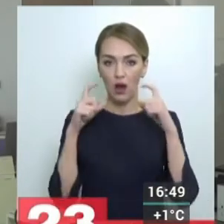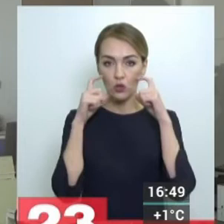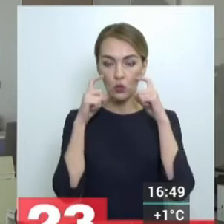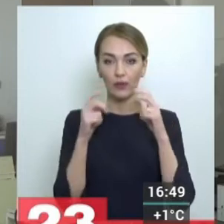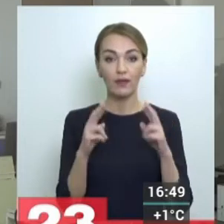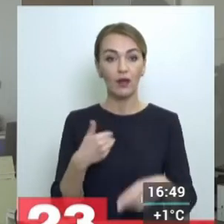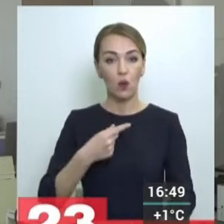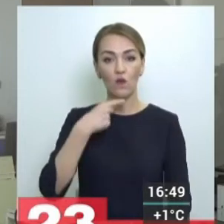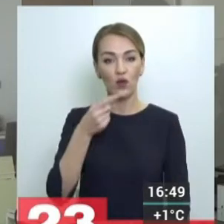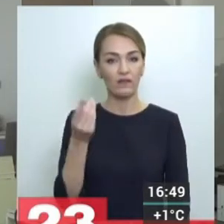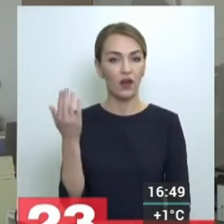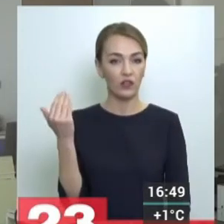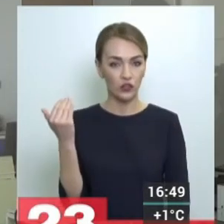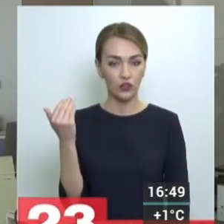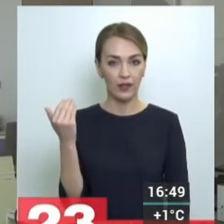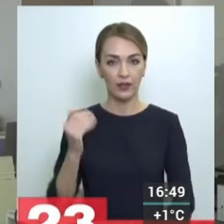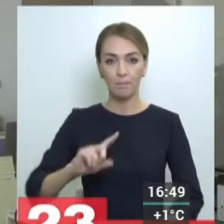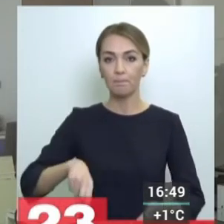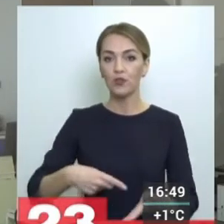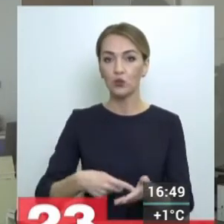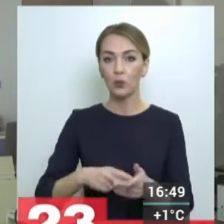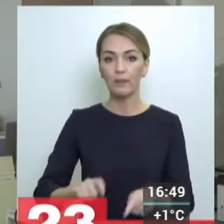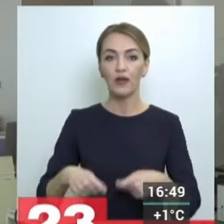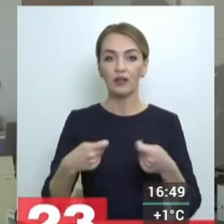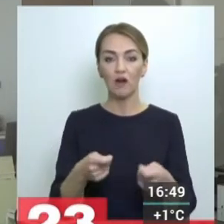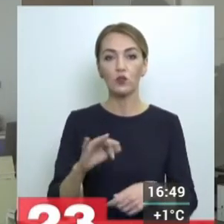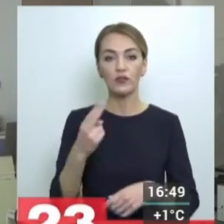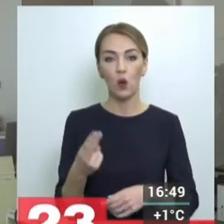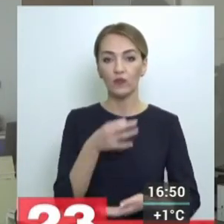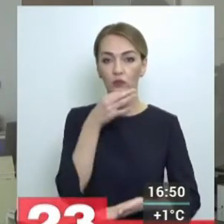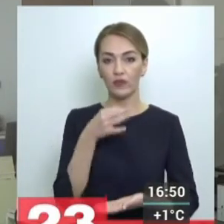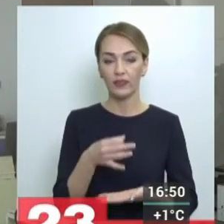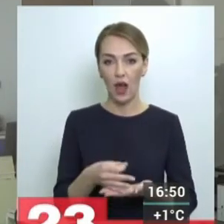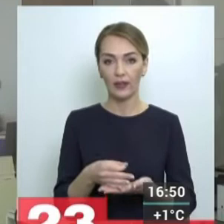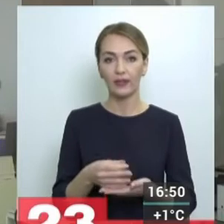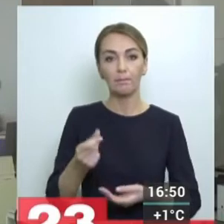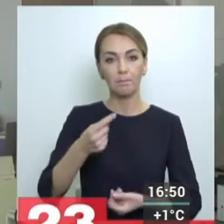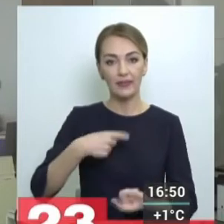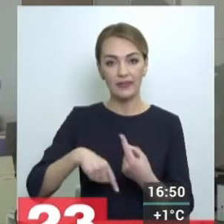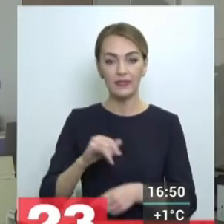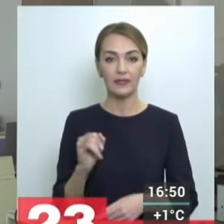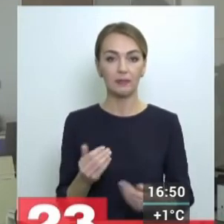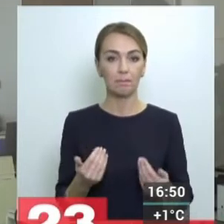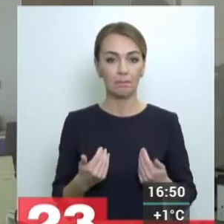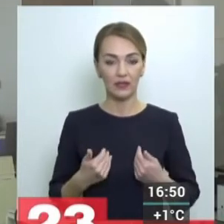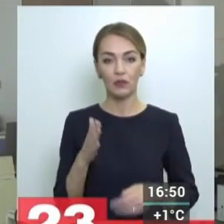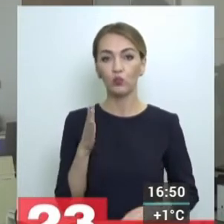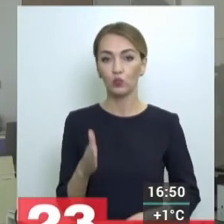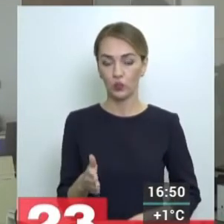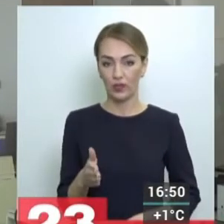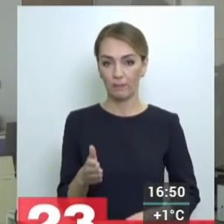як я говорив раніше, місту передав соціально відповідальний бізнес, і ми